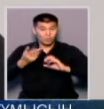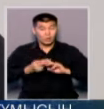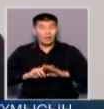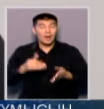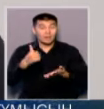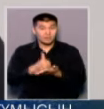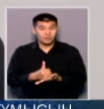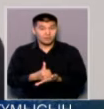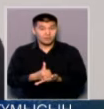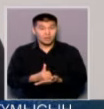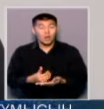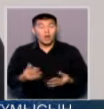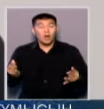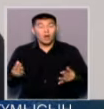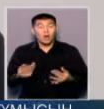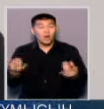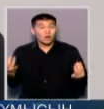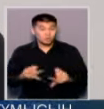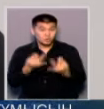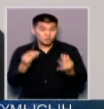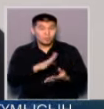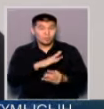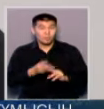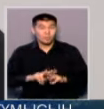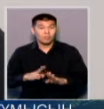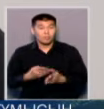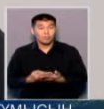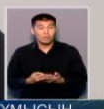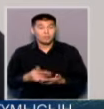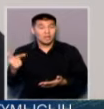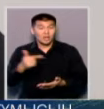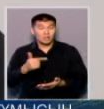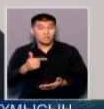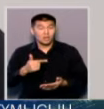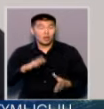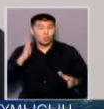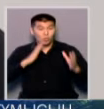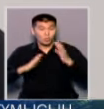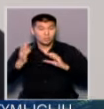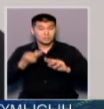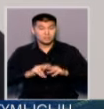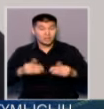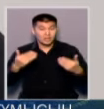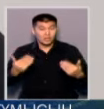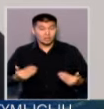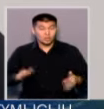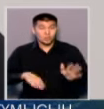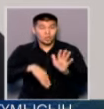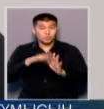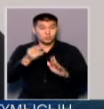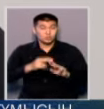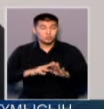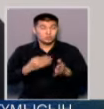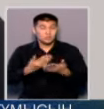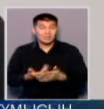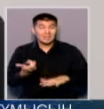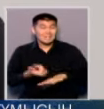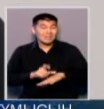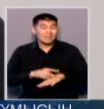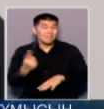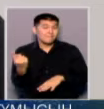негізінде пысықталмақ. Сондықтан Атырау мұнай газ университеті қазіргі таңда жоғары оқу орындарының ішінде ең